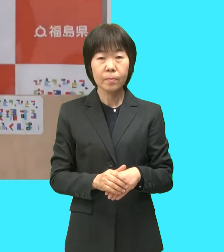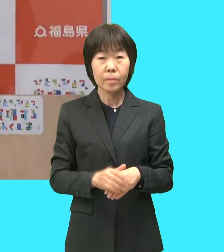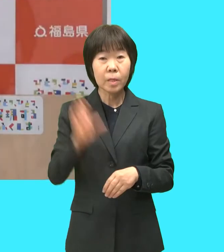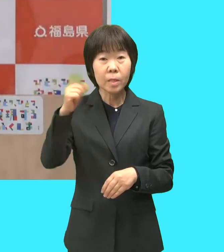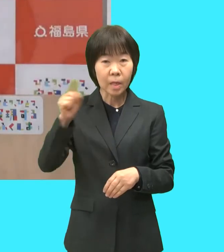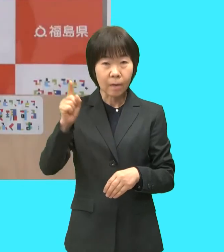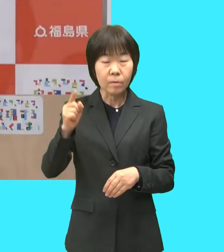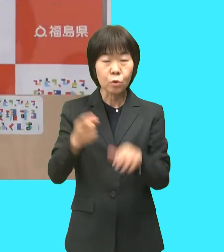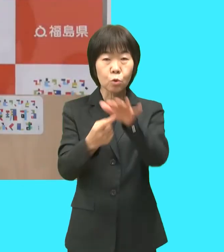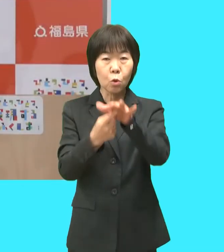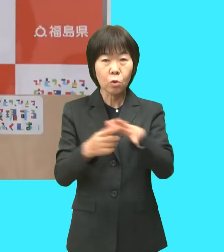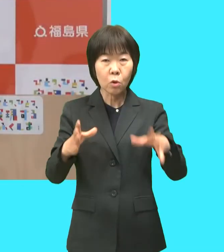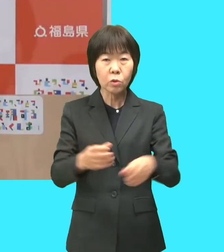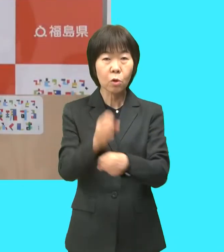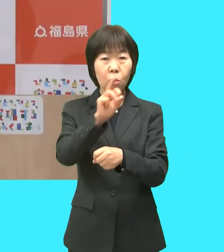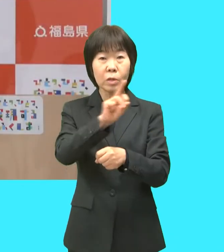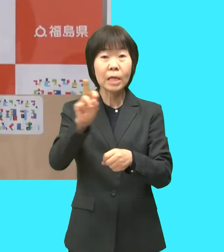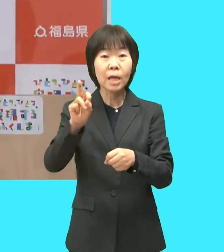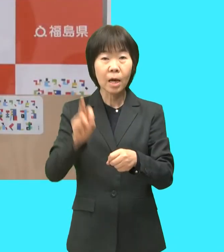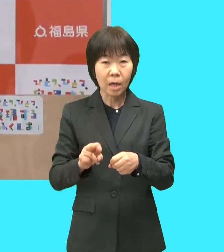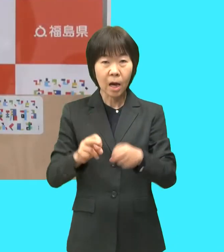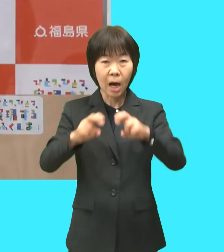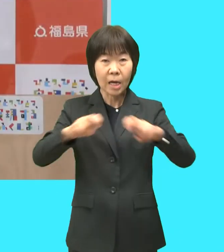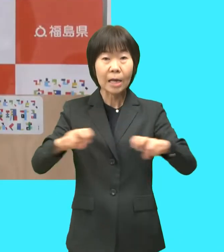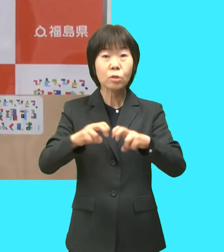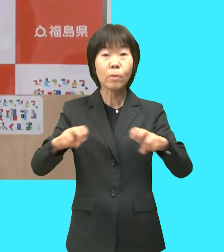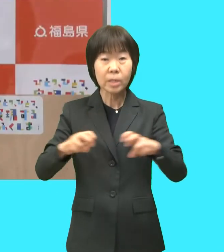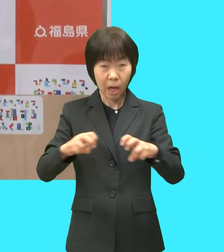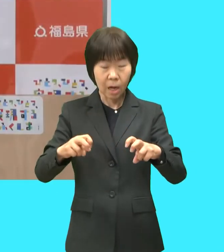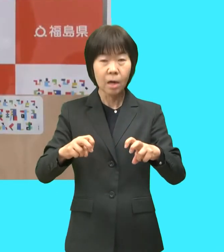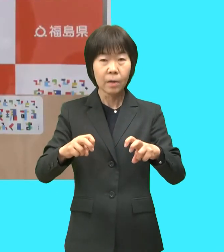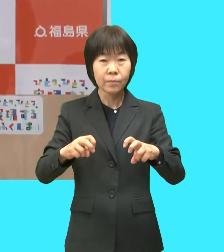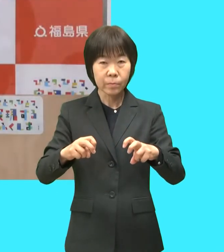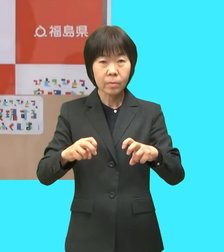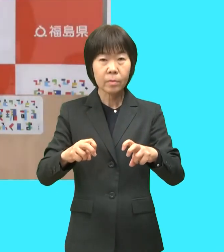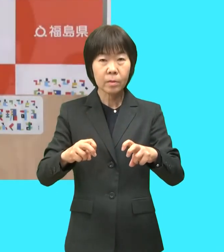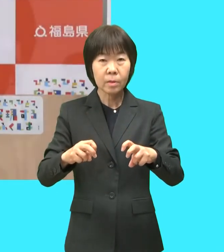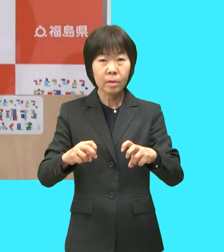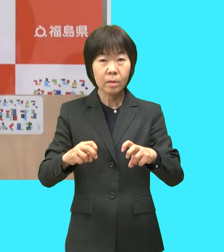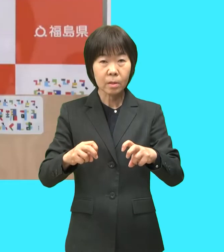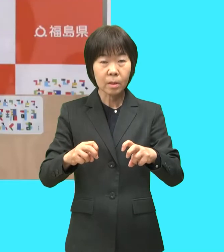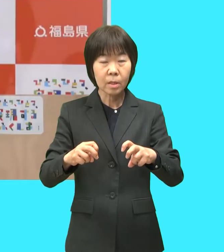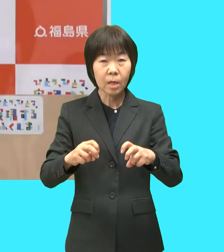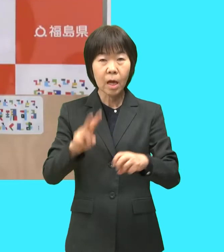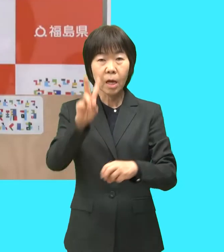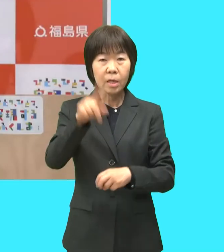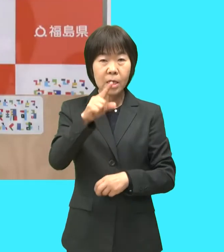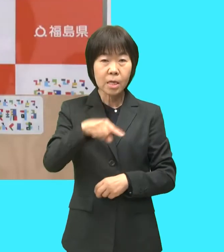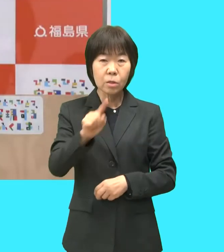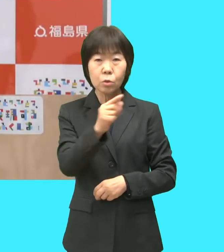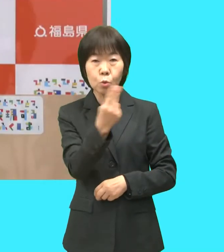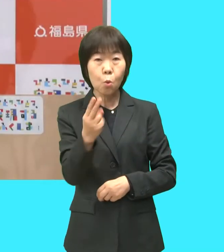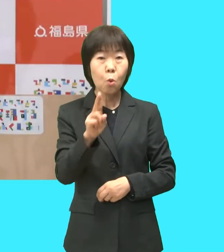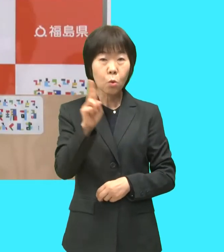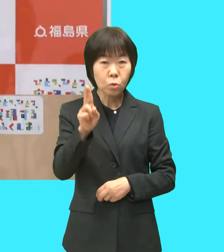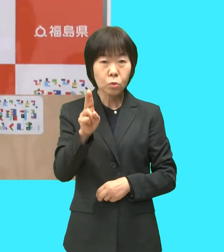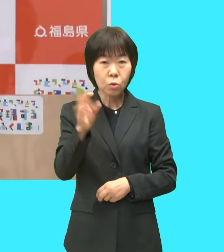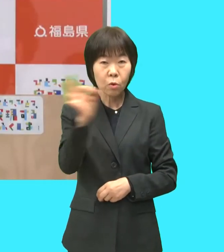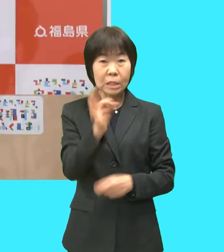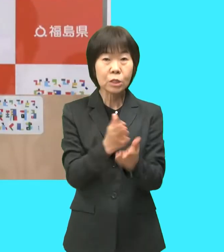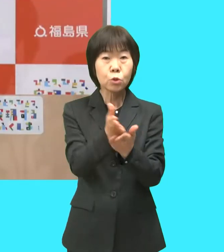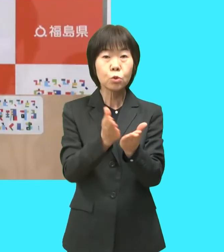県農業総合センターが開発をいたしました新しい林道の品種